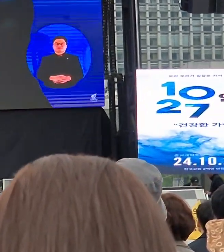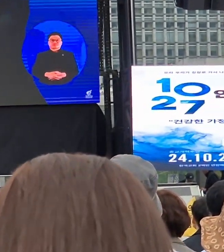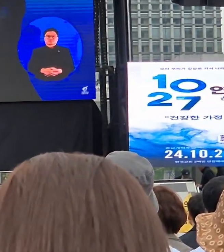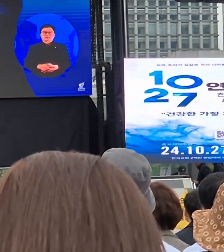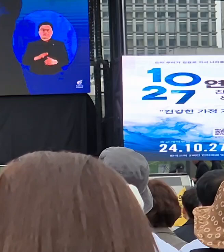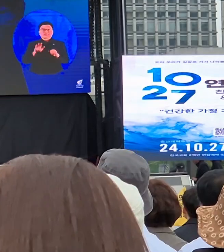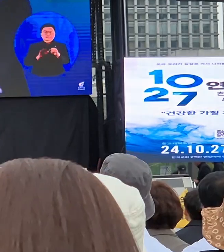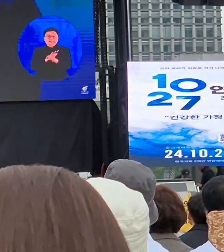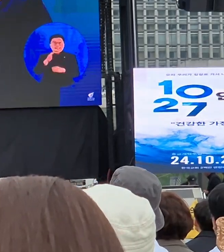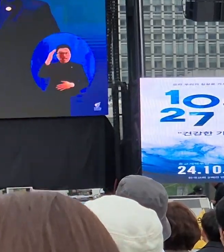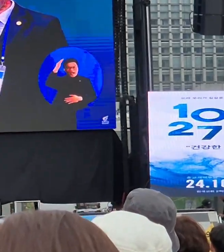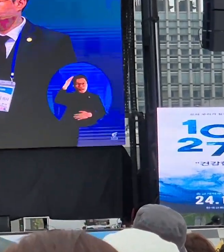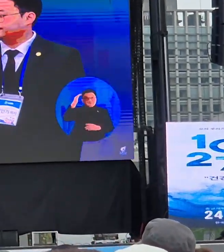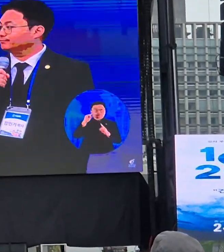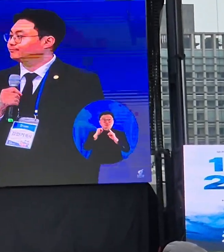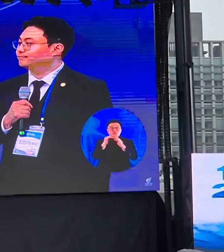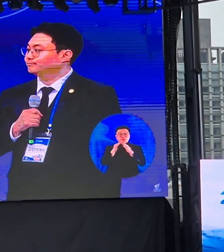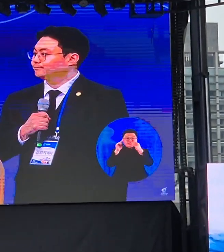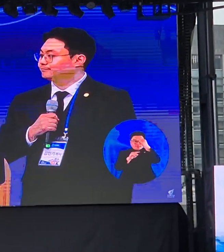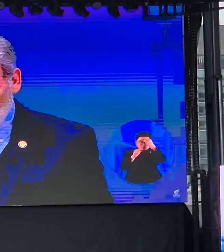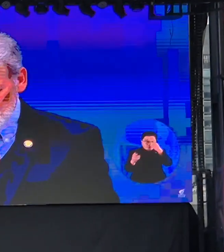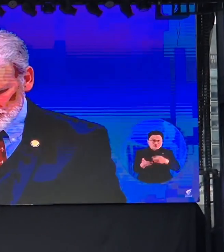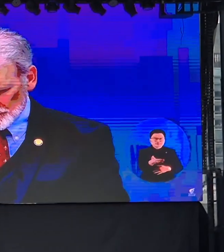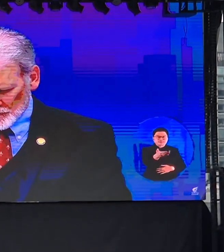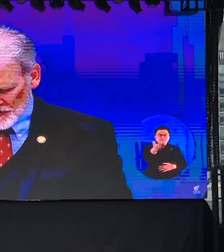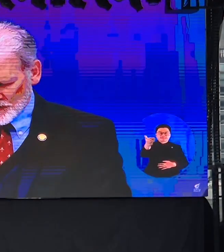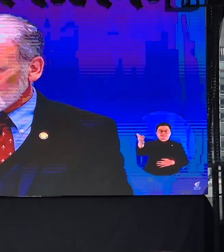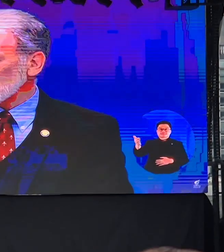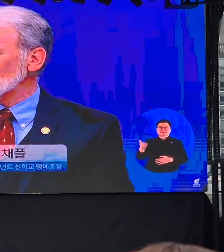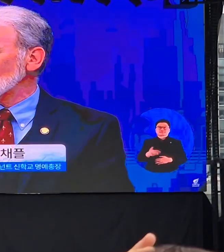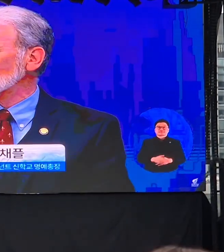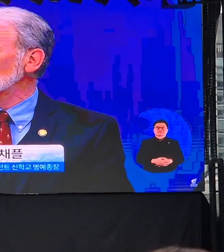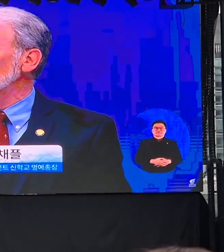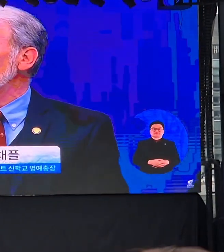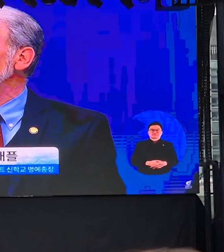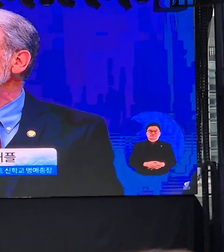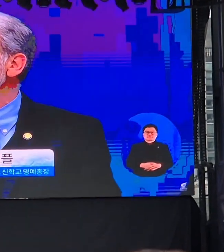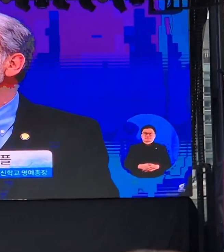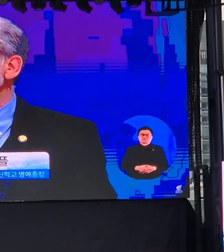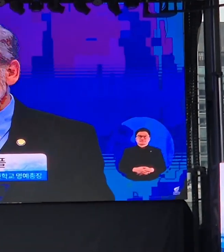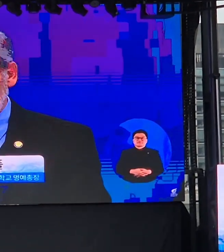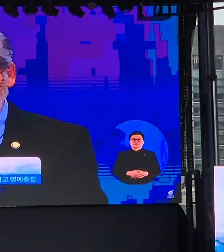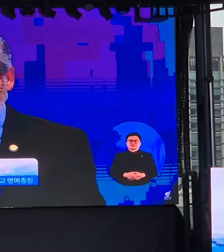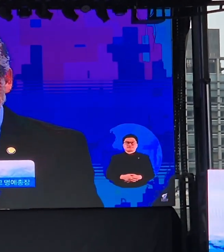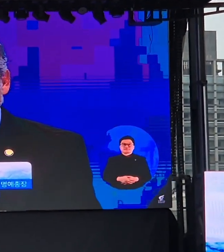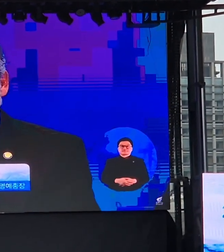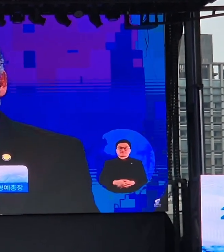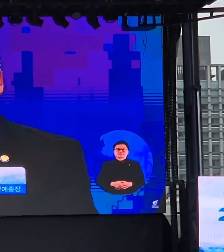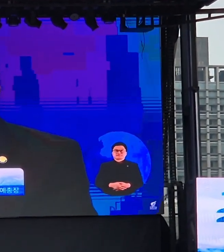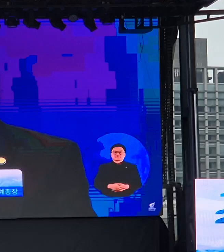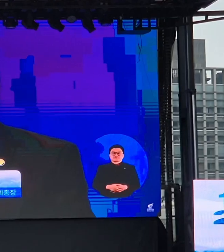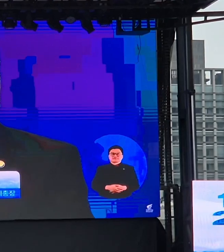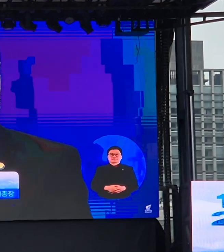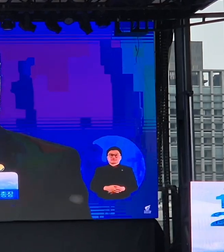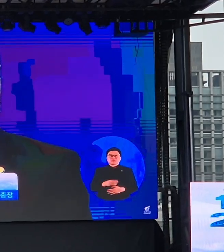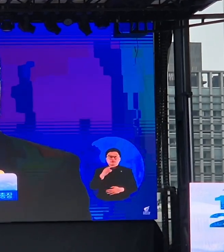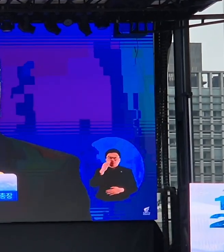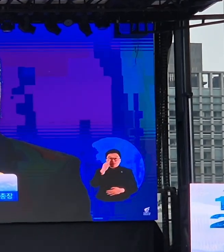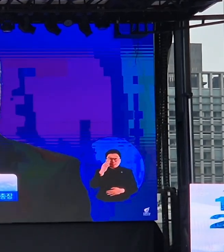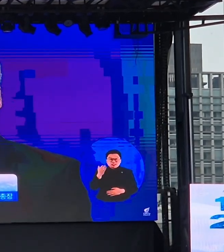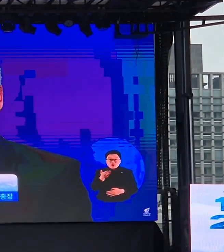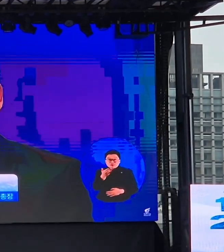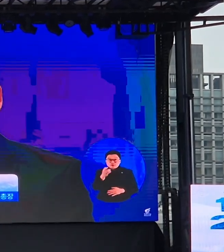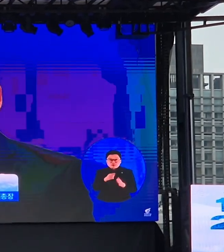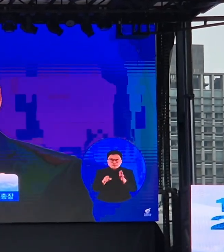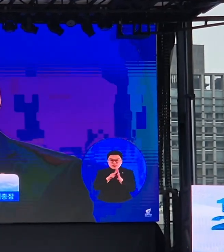사랑하는 한국교회 성도 여러분, I bring you greetings from Christians in America who are praying for you. 미국에서 여러분들을 위해